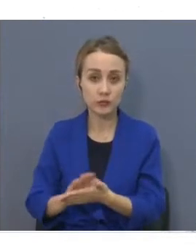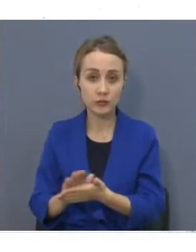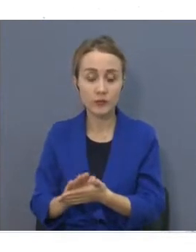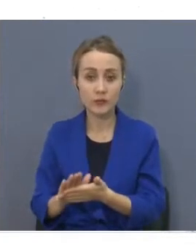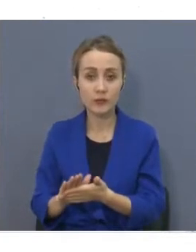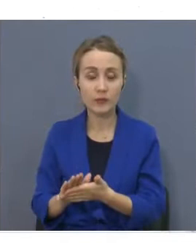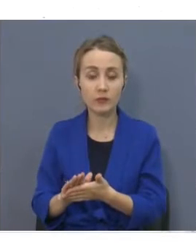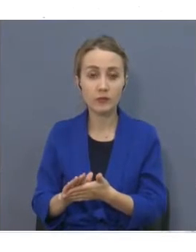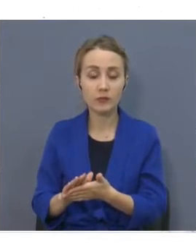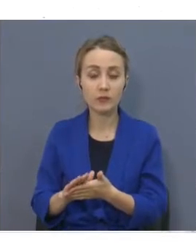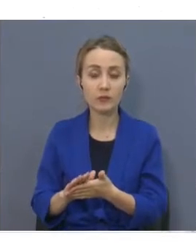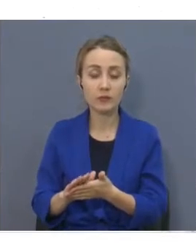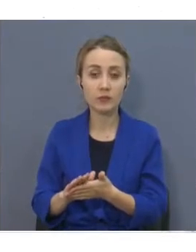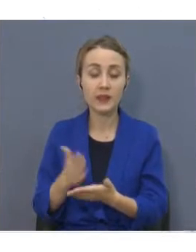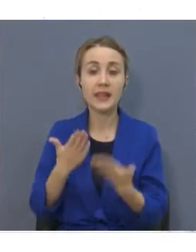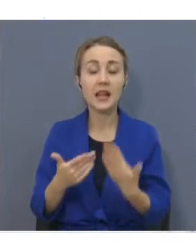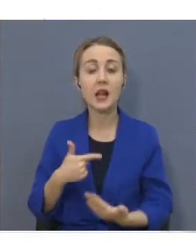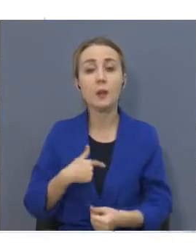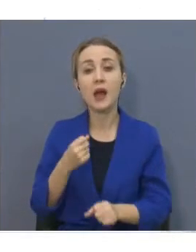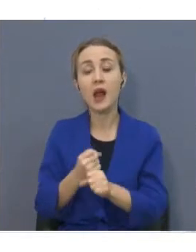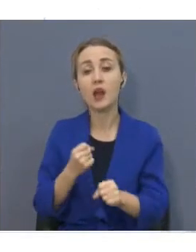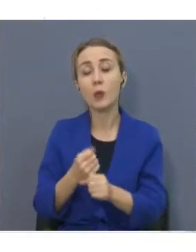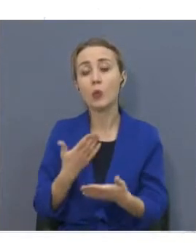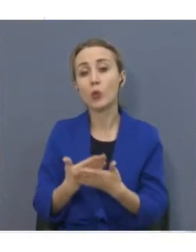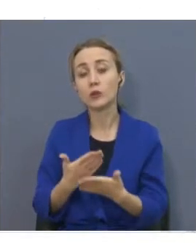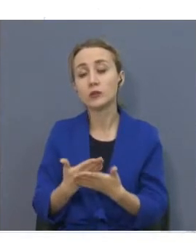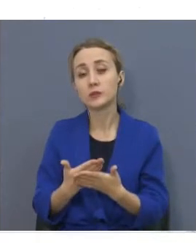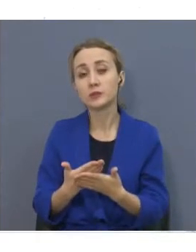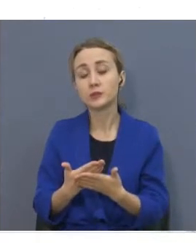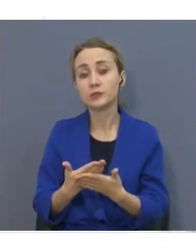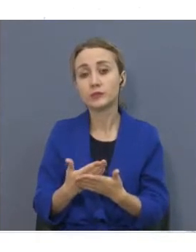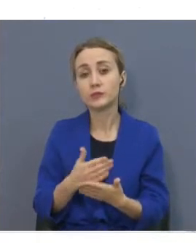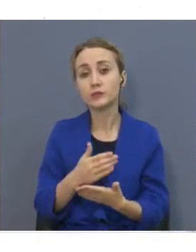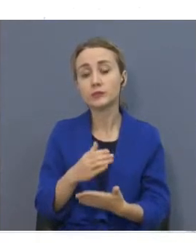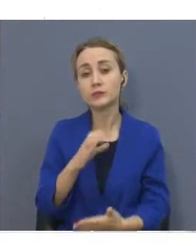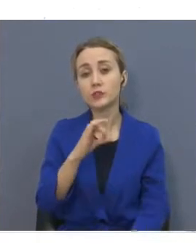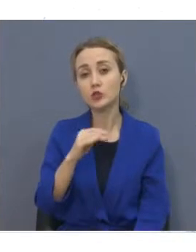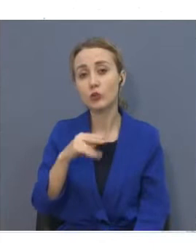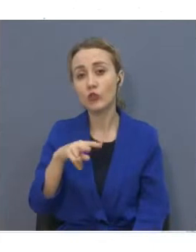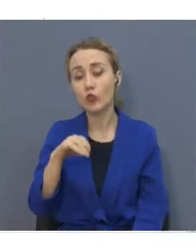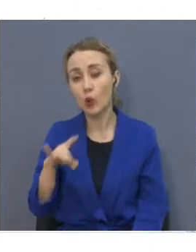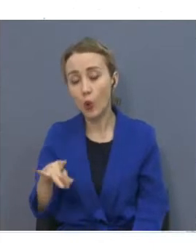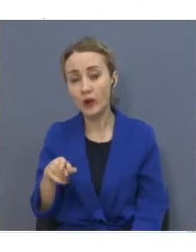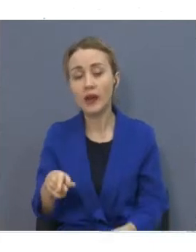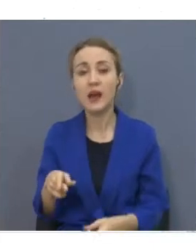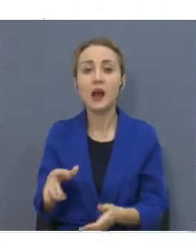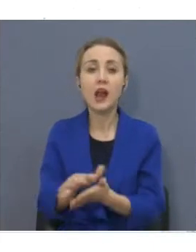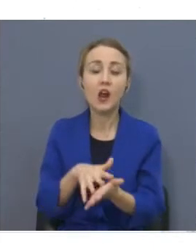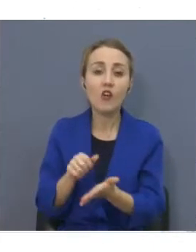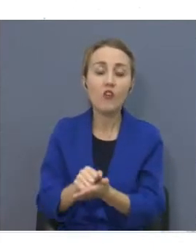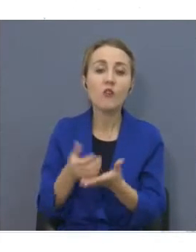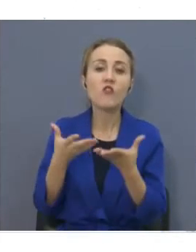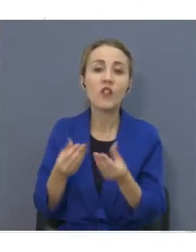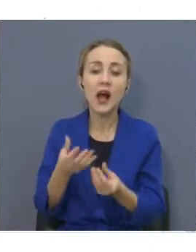удаление лузги. Если мы работаем на подсолнечнике или софлоре, разрушение ядра,